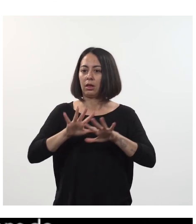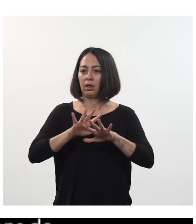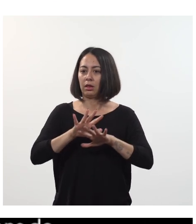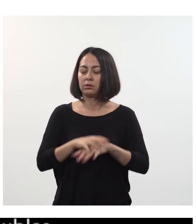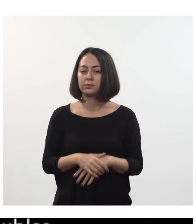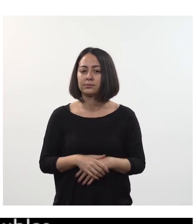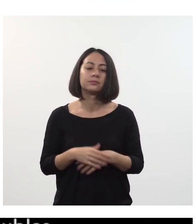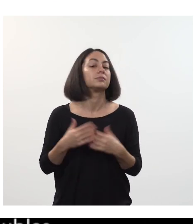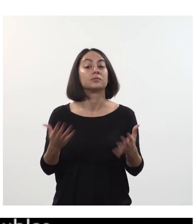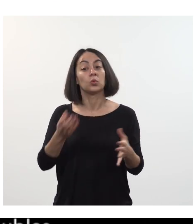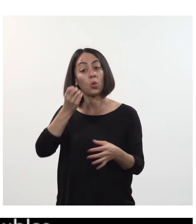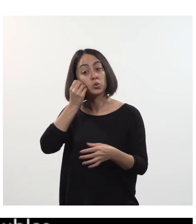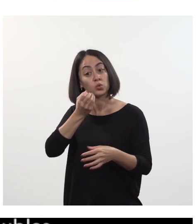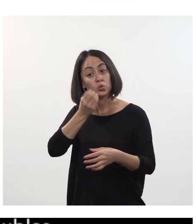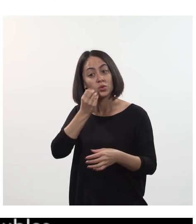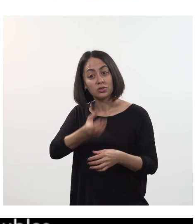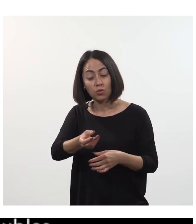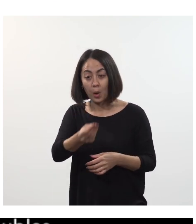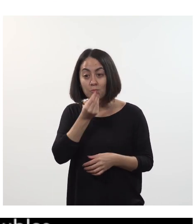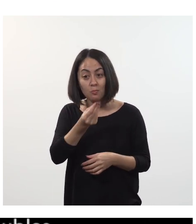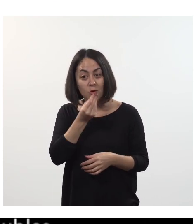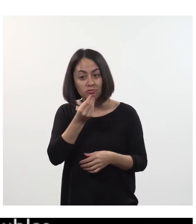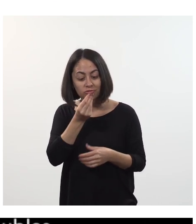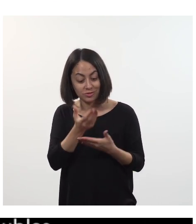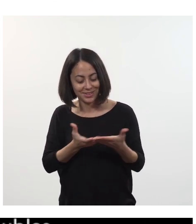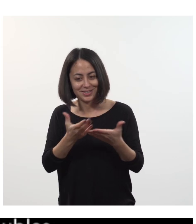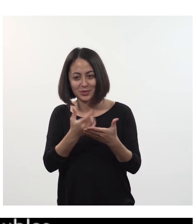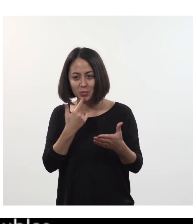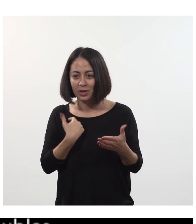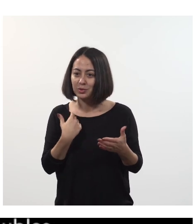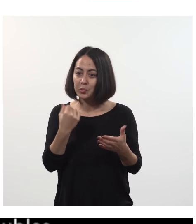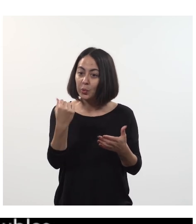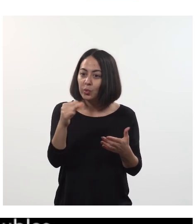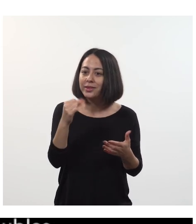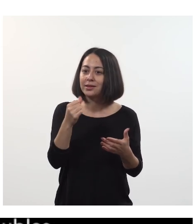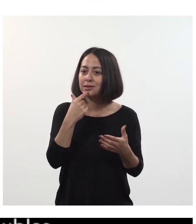jours et chaque repas un petit peu unique, hein, qui se répétera rarement dans le temps.